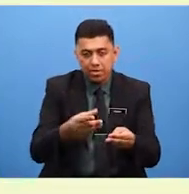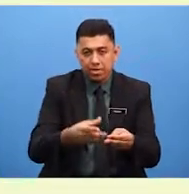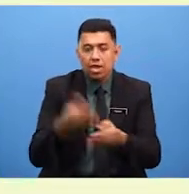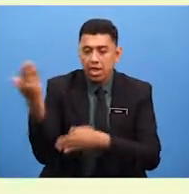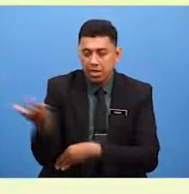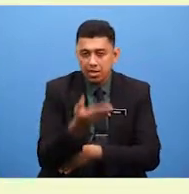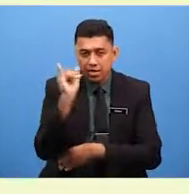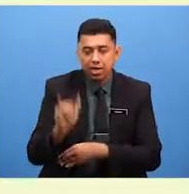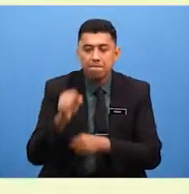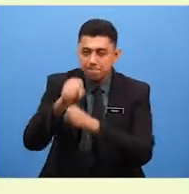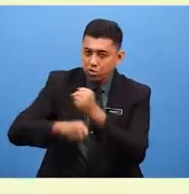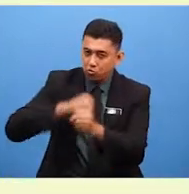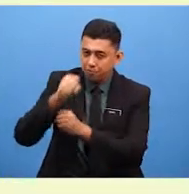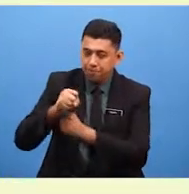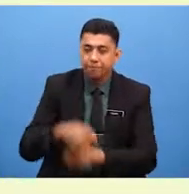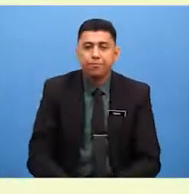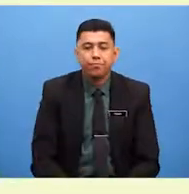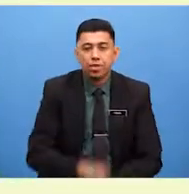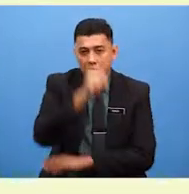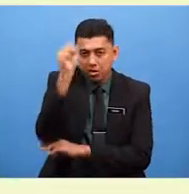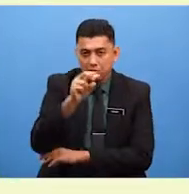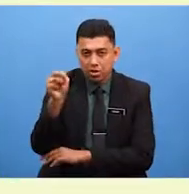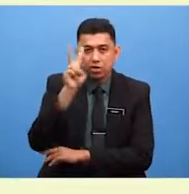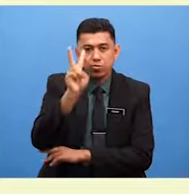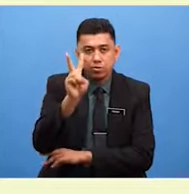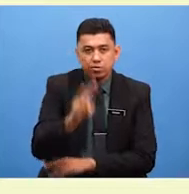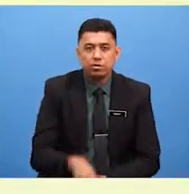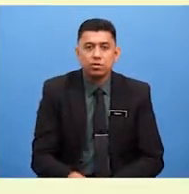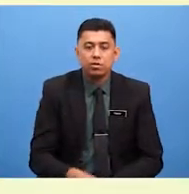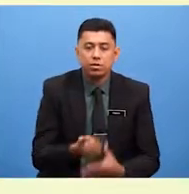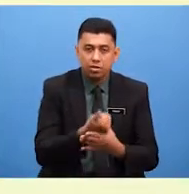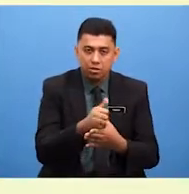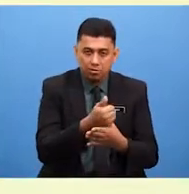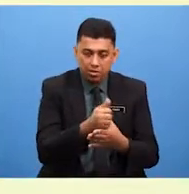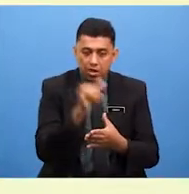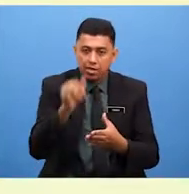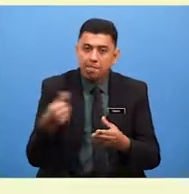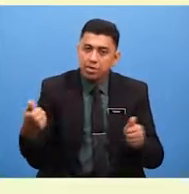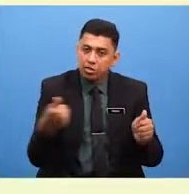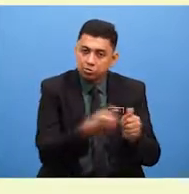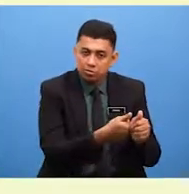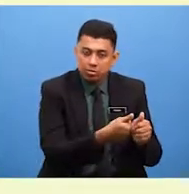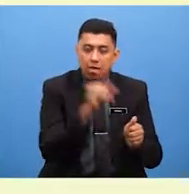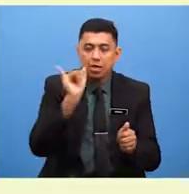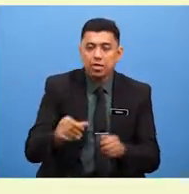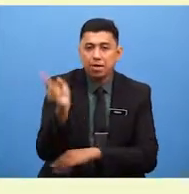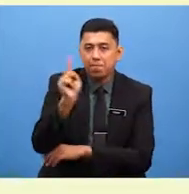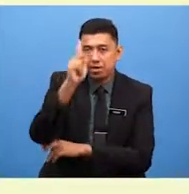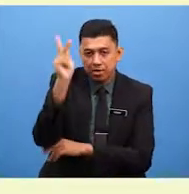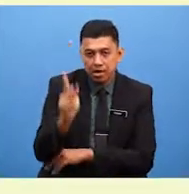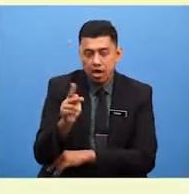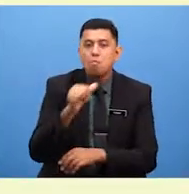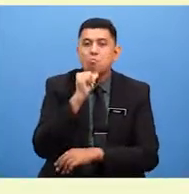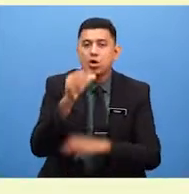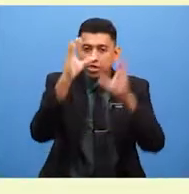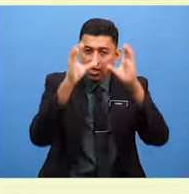bersopan. Bagus, murid-murid. Soalan kedua, antara yang berikut, yang